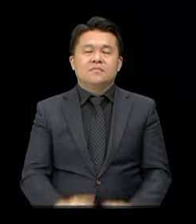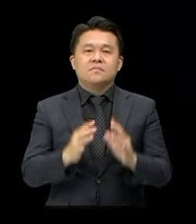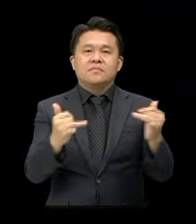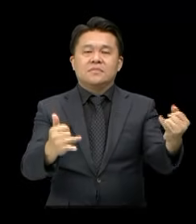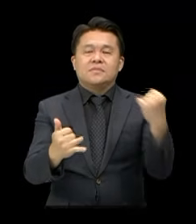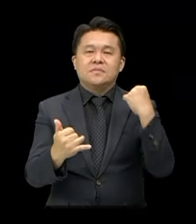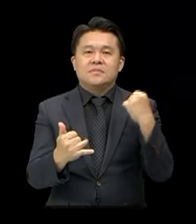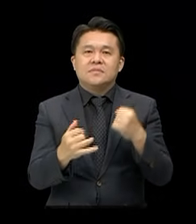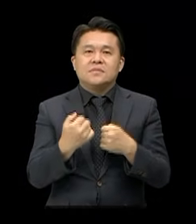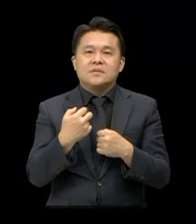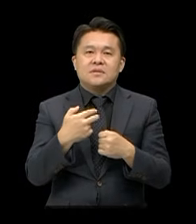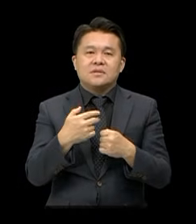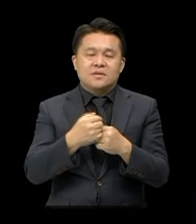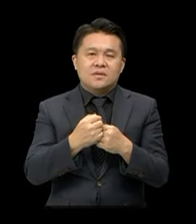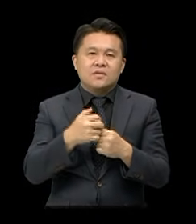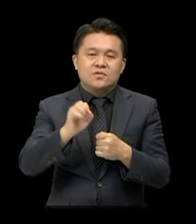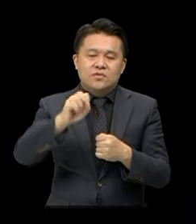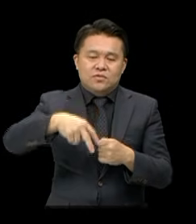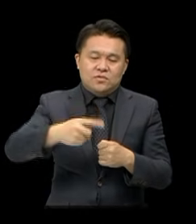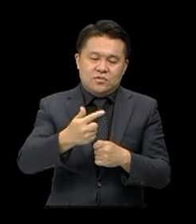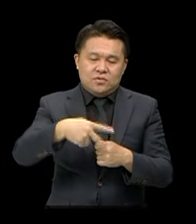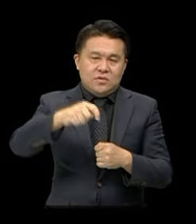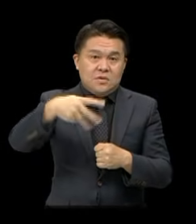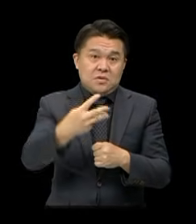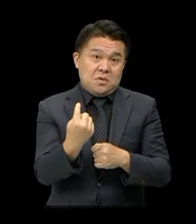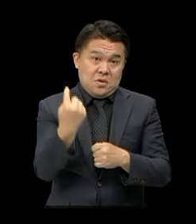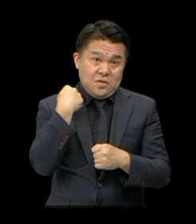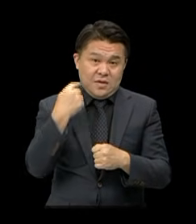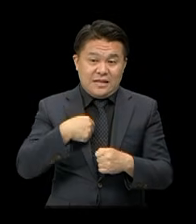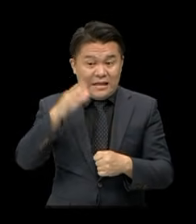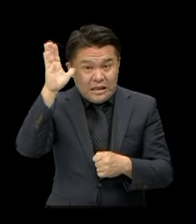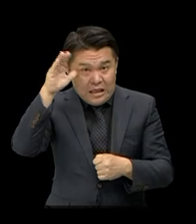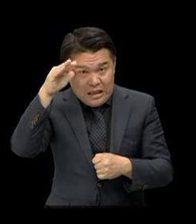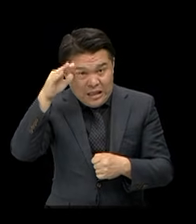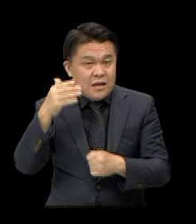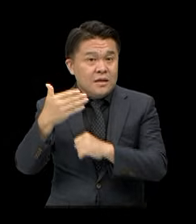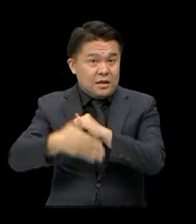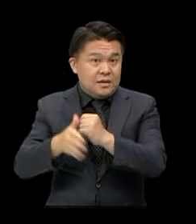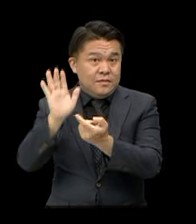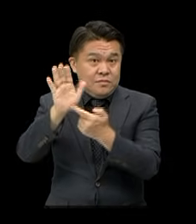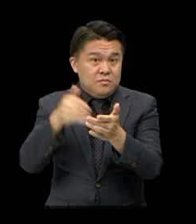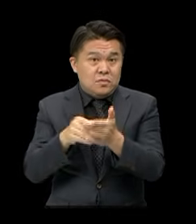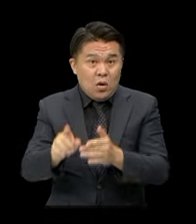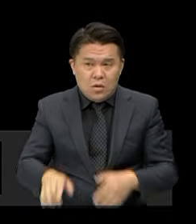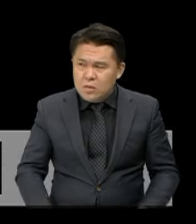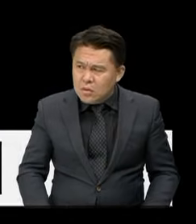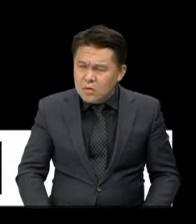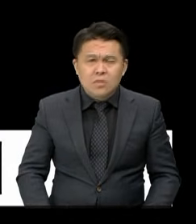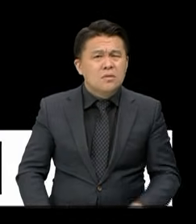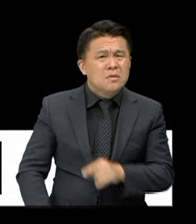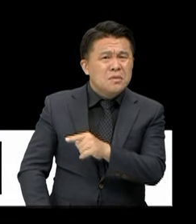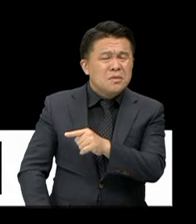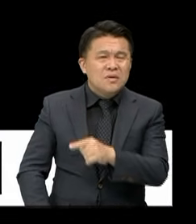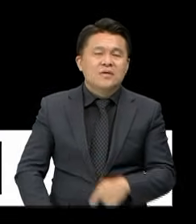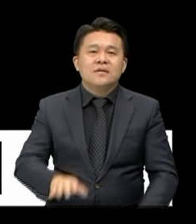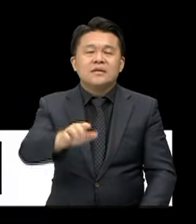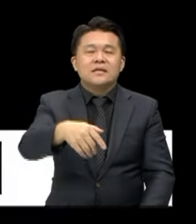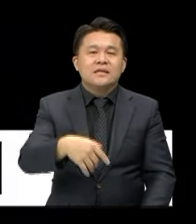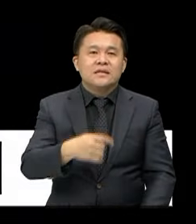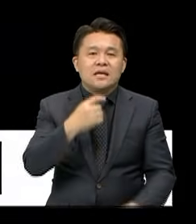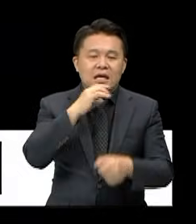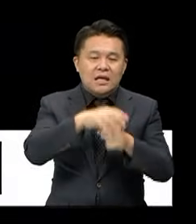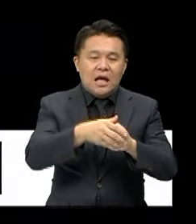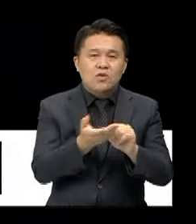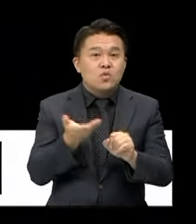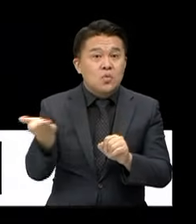국민의힘 윤석열 대선 경선 후보가 어젯밤 자신의 반려견 SNS에 올린 글입니다. 반려견에게 인도 사과를 주는 사진과